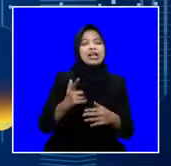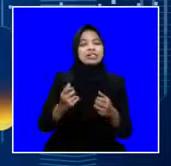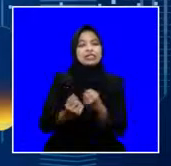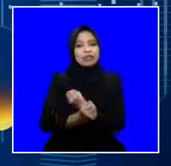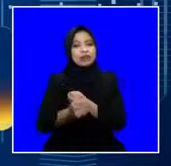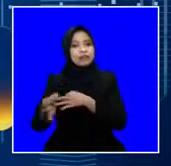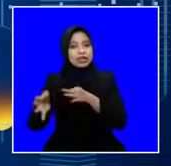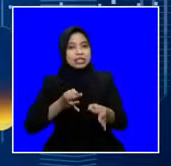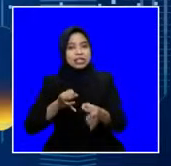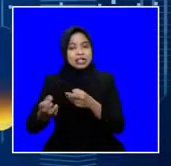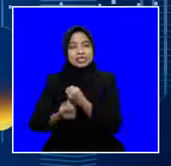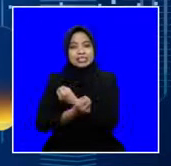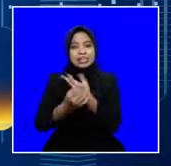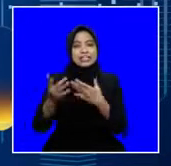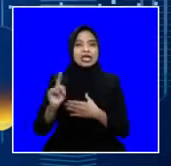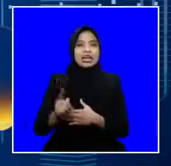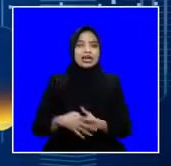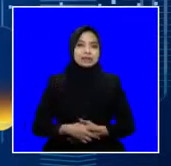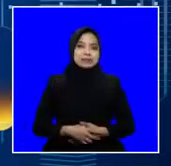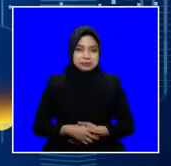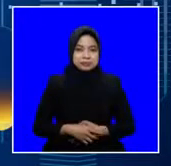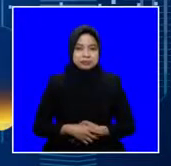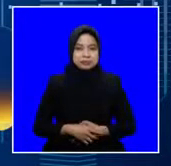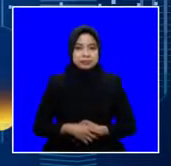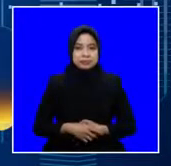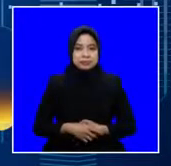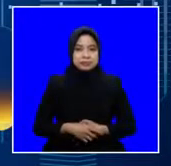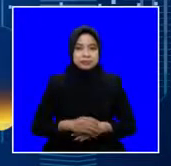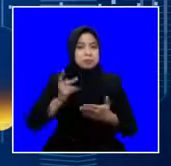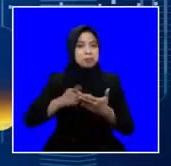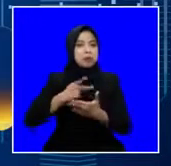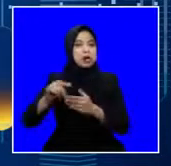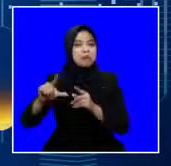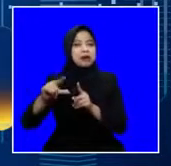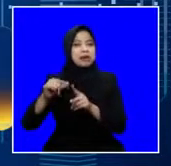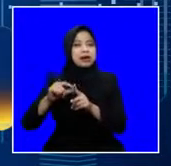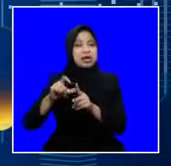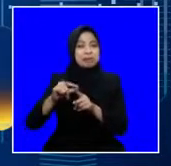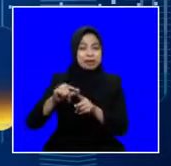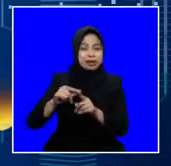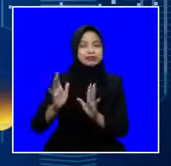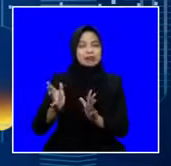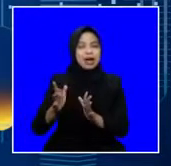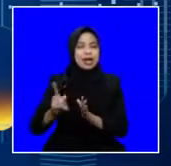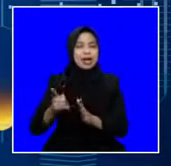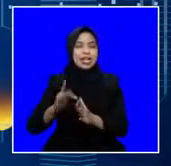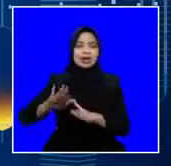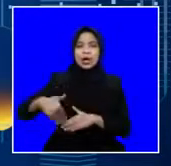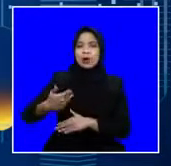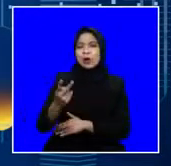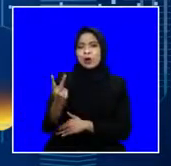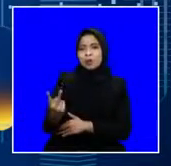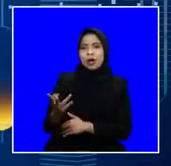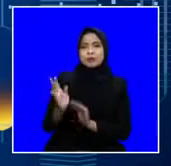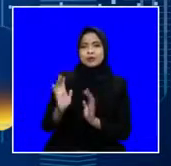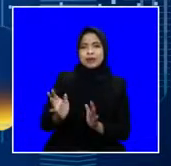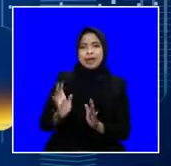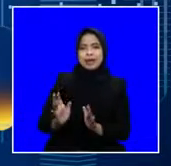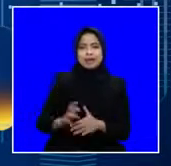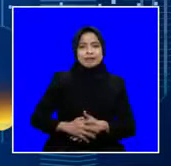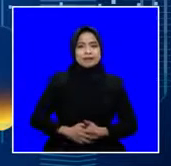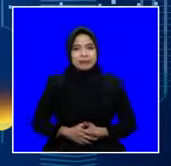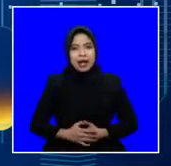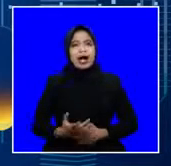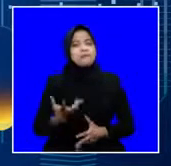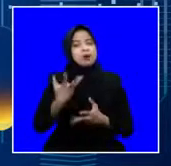ya, fasilitas yang di luar program LPDP ini, dan sekarang sudah memasuki tahun kedua. Jadi